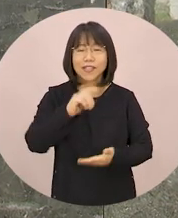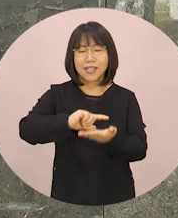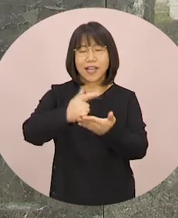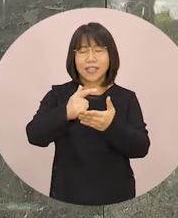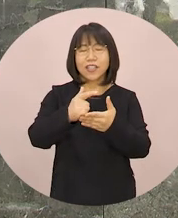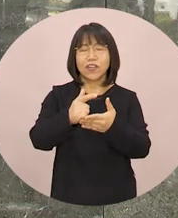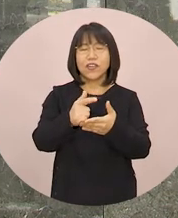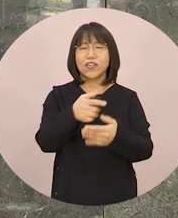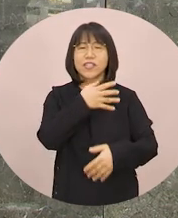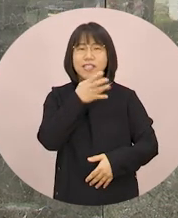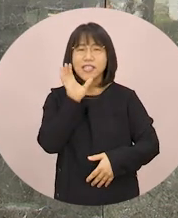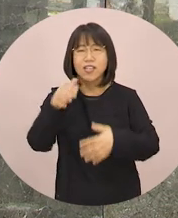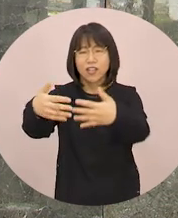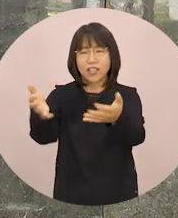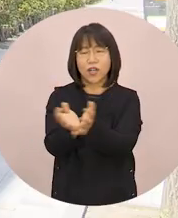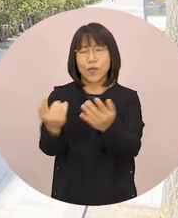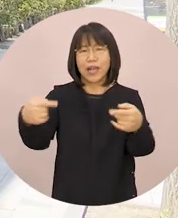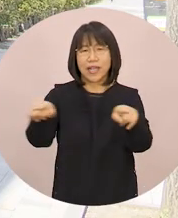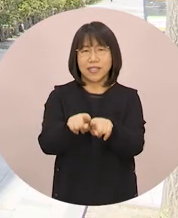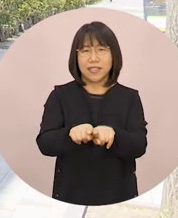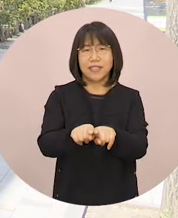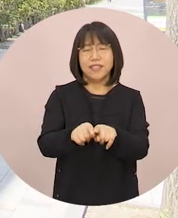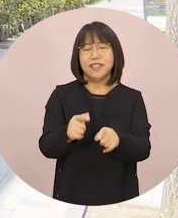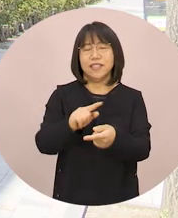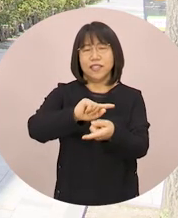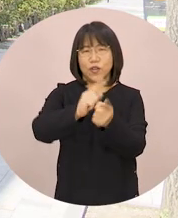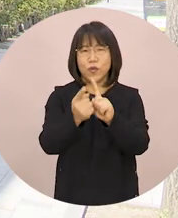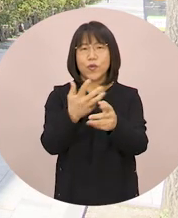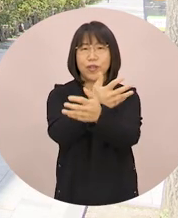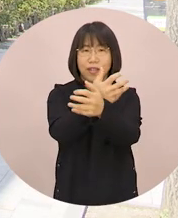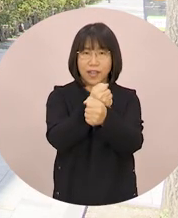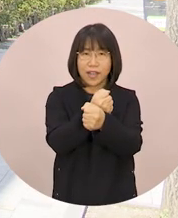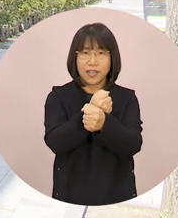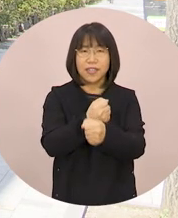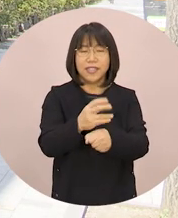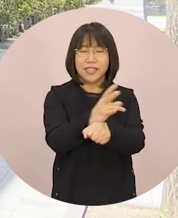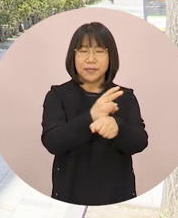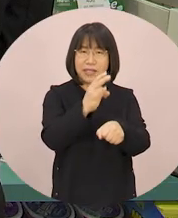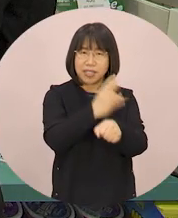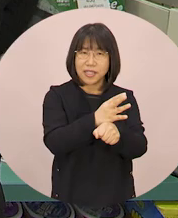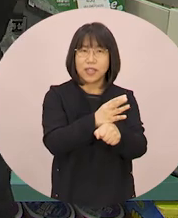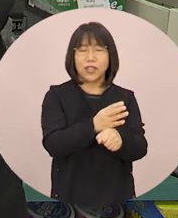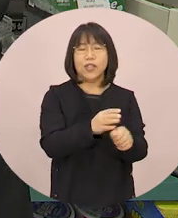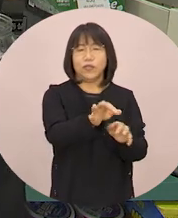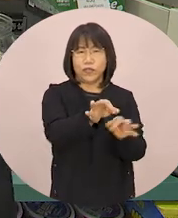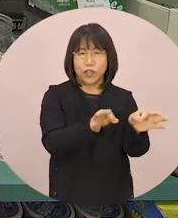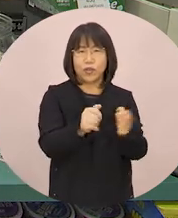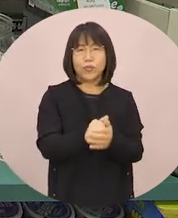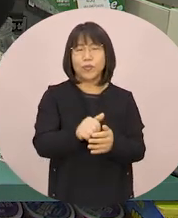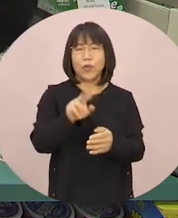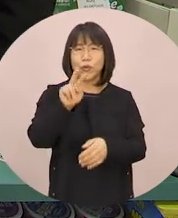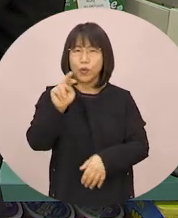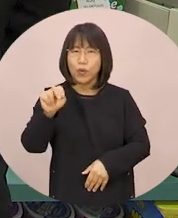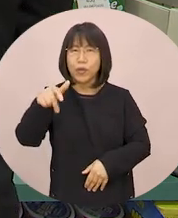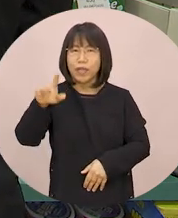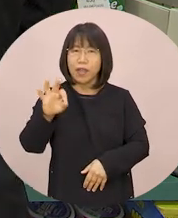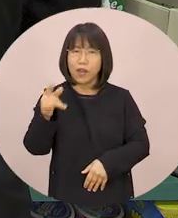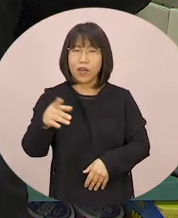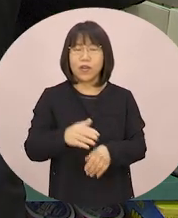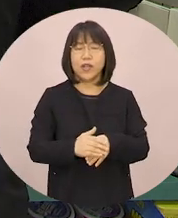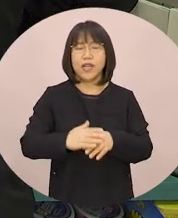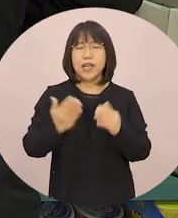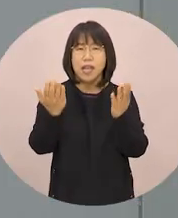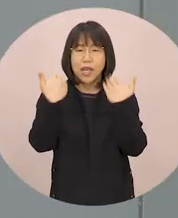강서구는 서울 강서 시니어 클럽 등 16개소 수행기관과 위탁계약을 체결하고 GS 시니어 편의점 운영,